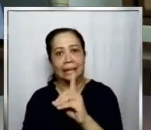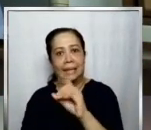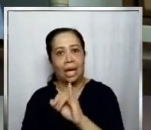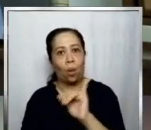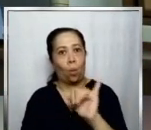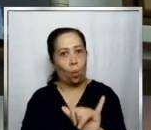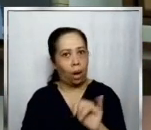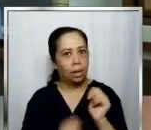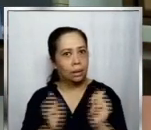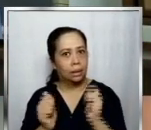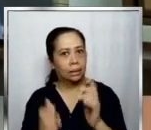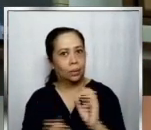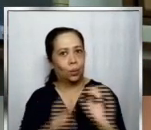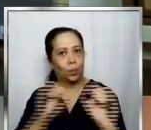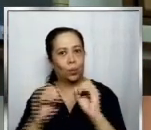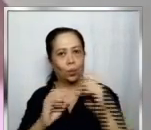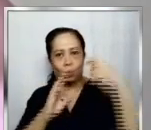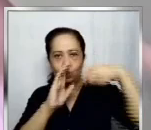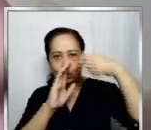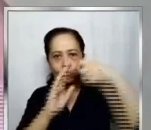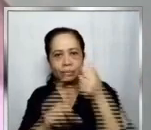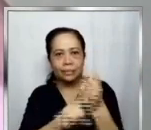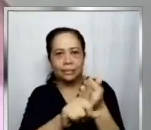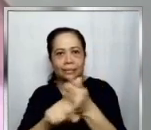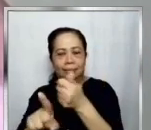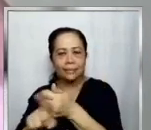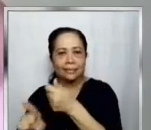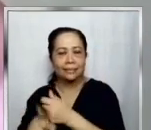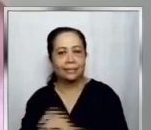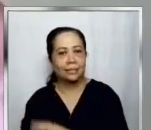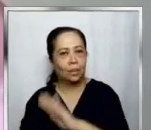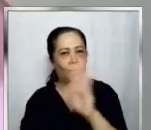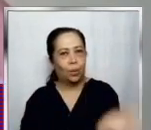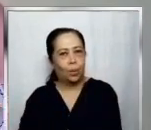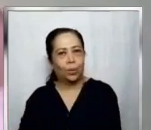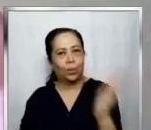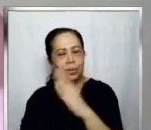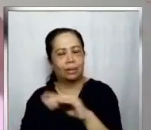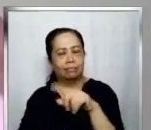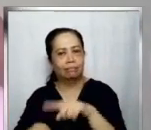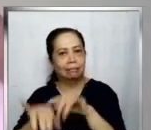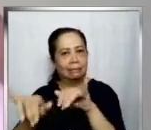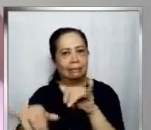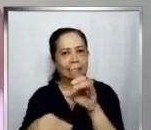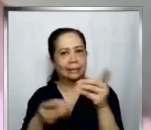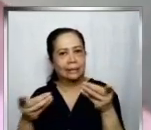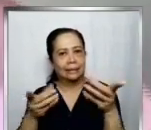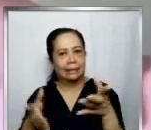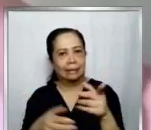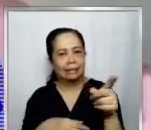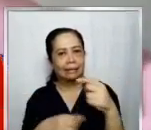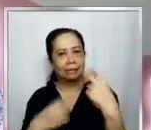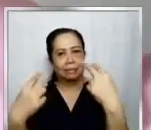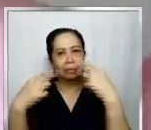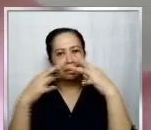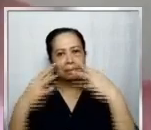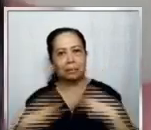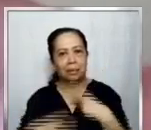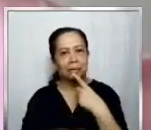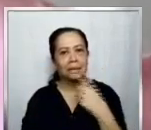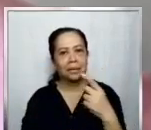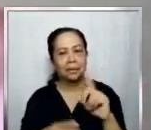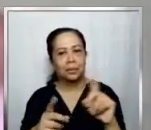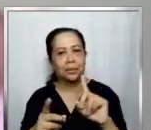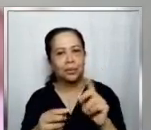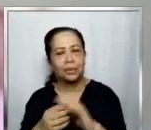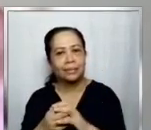sa pag-shoot ng kanilang mga eksena. The whole time, andyan lang sila direct, pinapanood, sinasabi niya kung anong mas